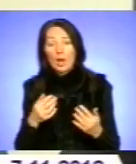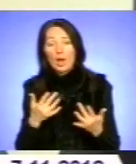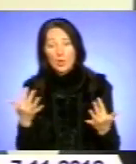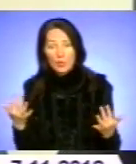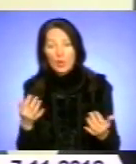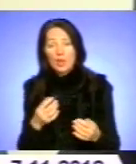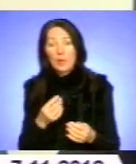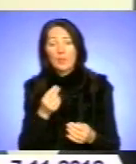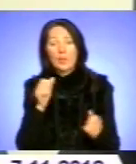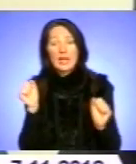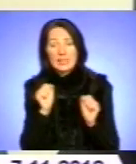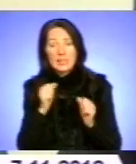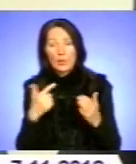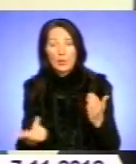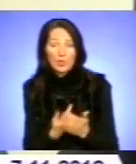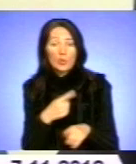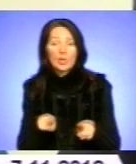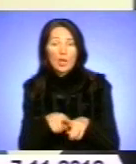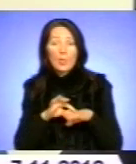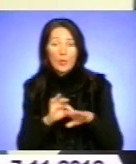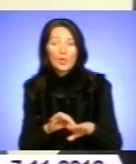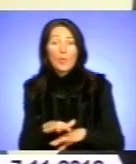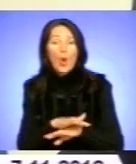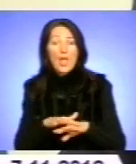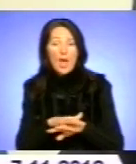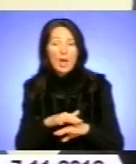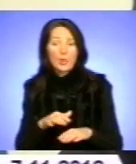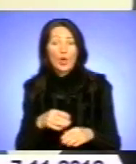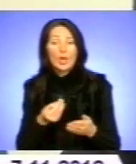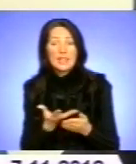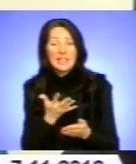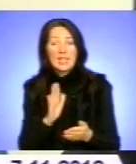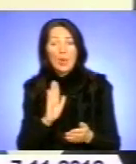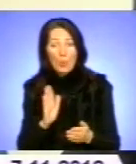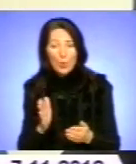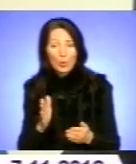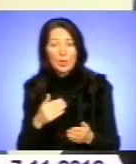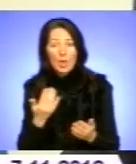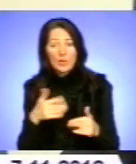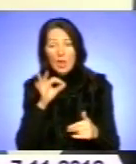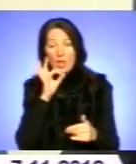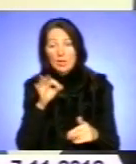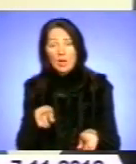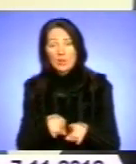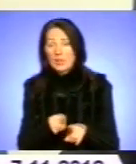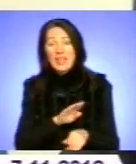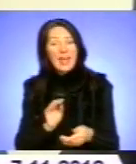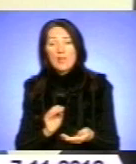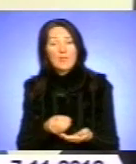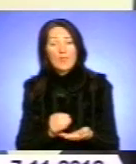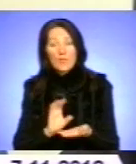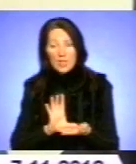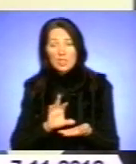ми знову ж таки проводимо ярмарок. Ціни будуть, я вже сказав, такі ж не вищі, як на